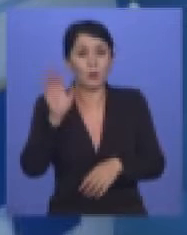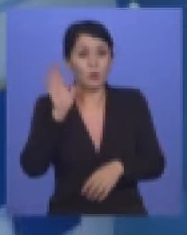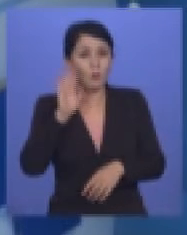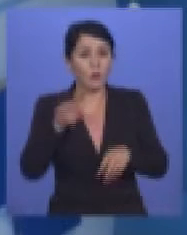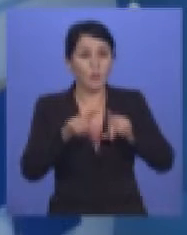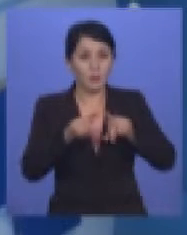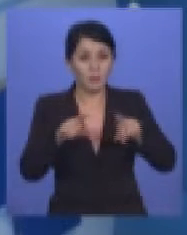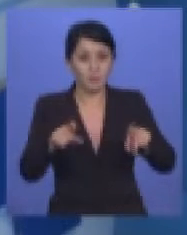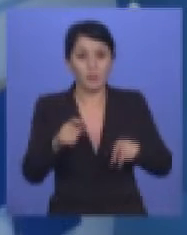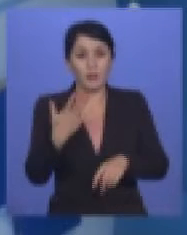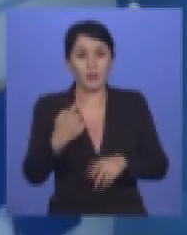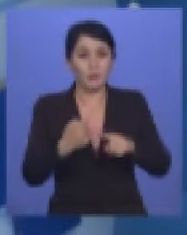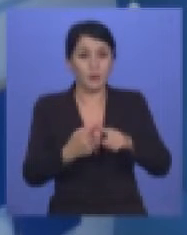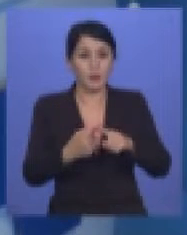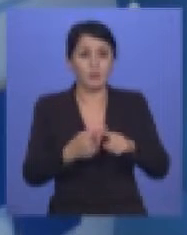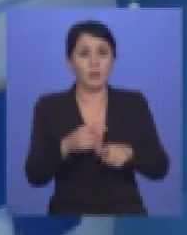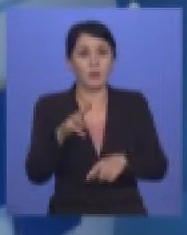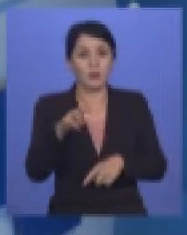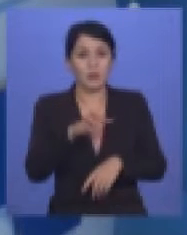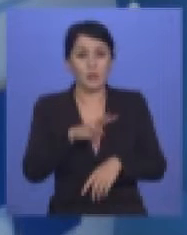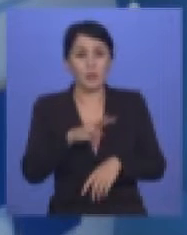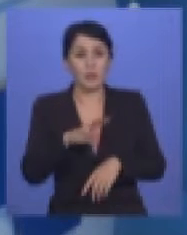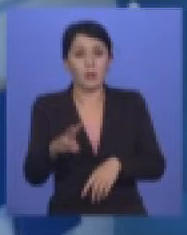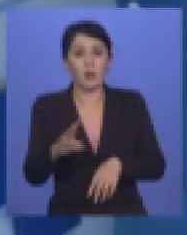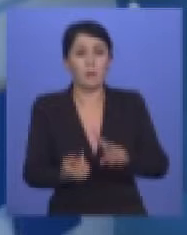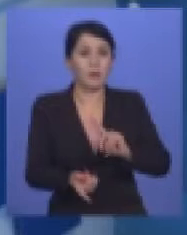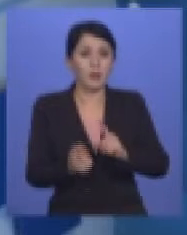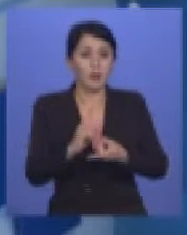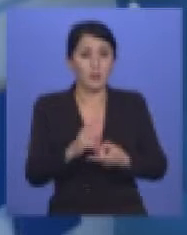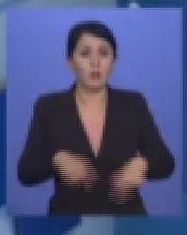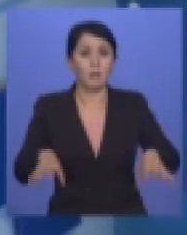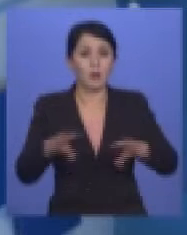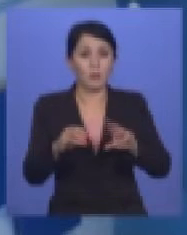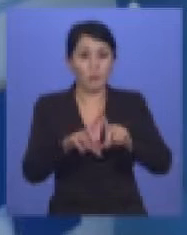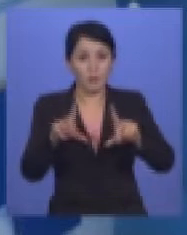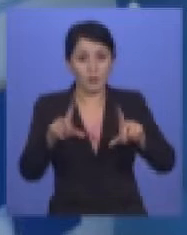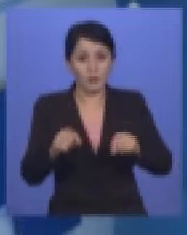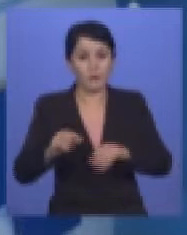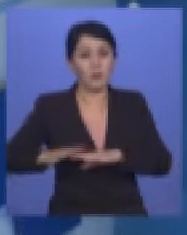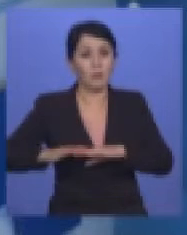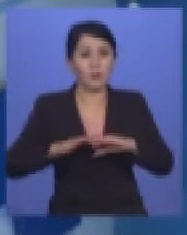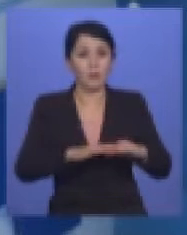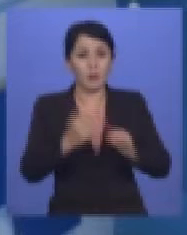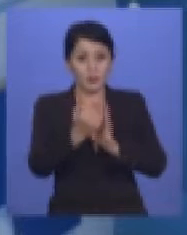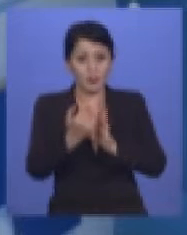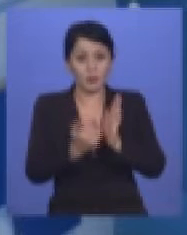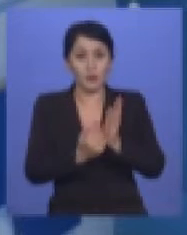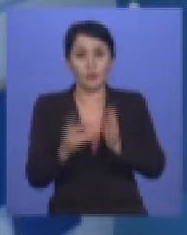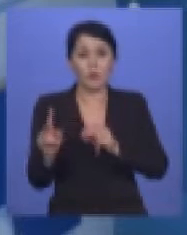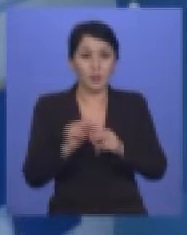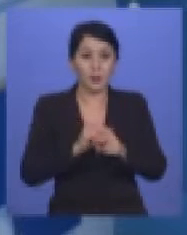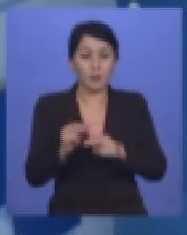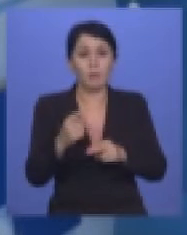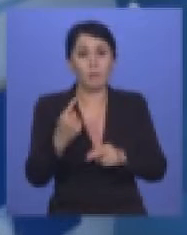олар су құбырларының 5 және 1,5 шақырым кәріздік желілерді алмастырмақ. Жалпы кәсіпорын биыл инвестициялық бағдарламалар мен